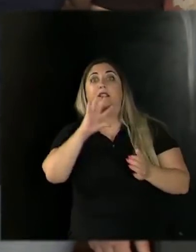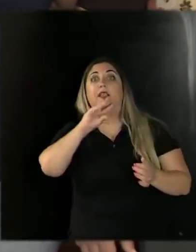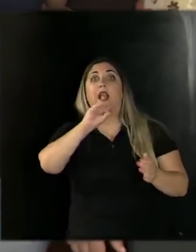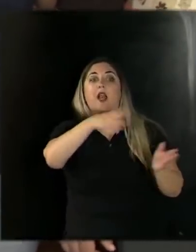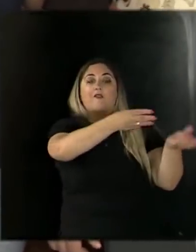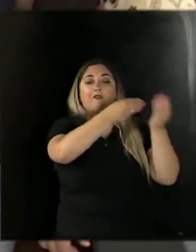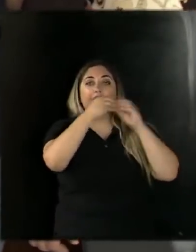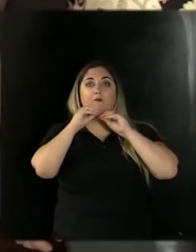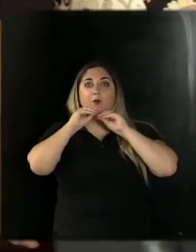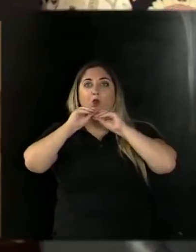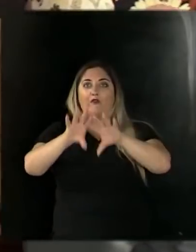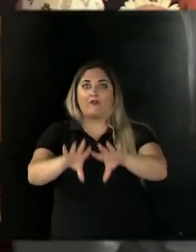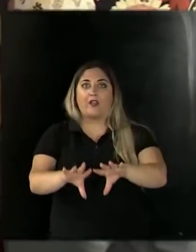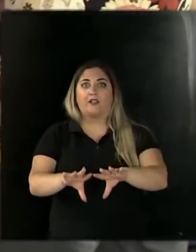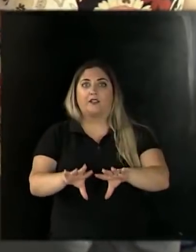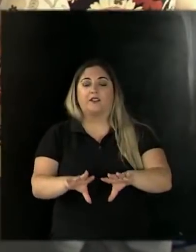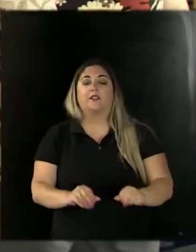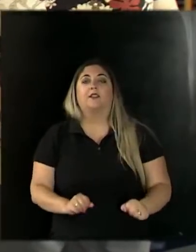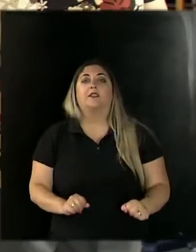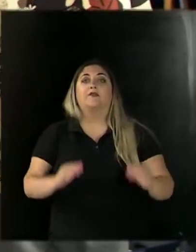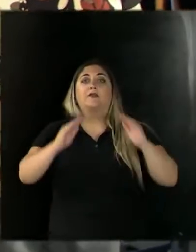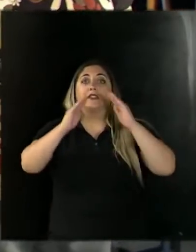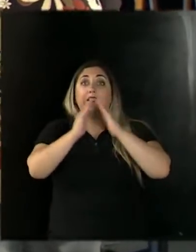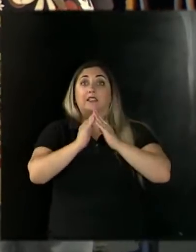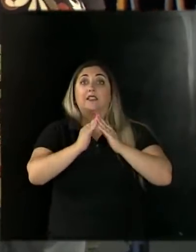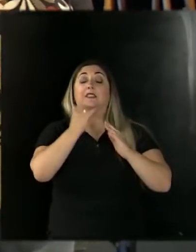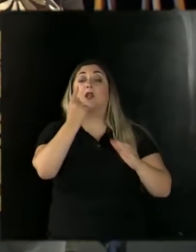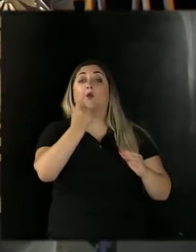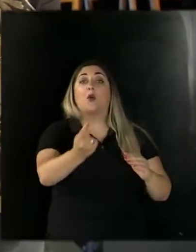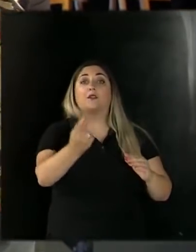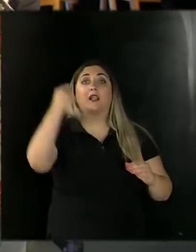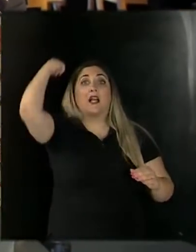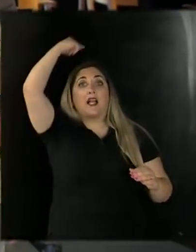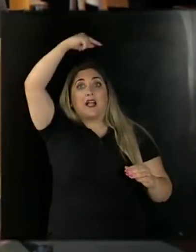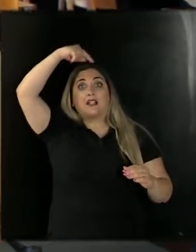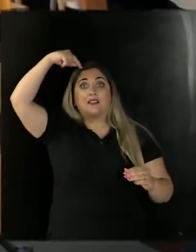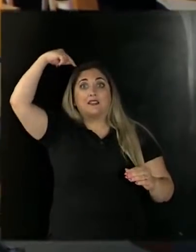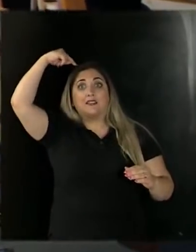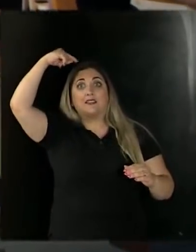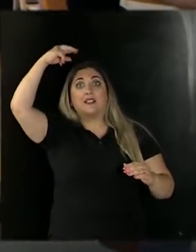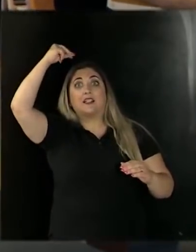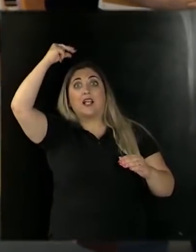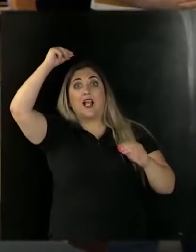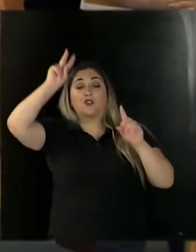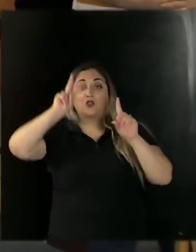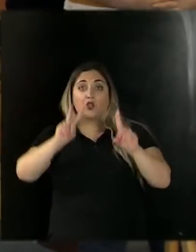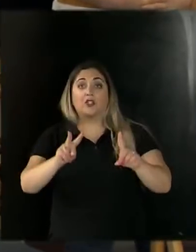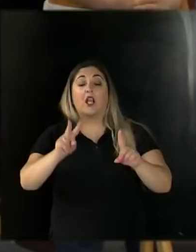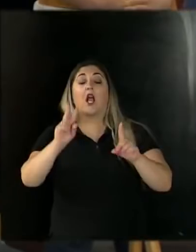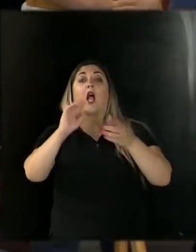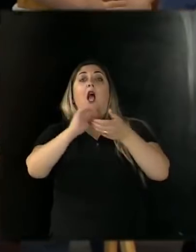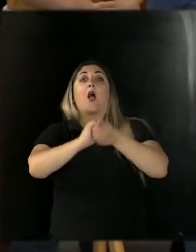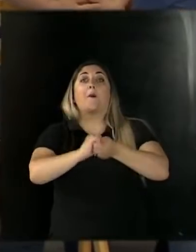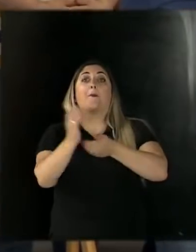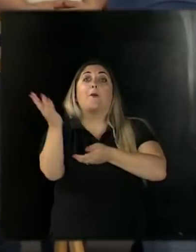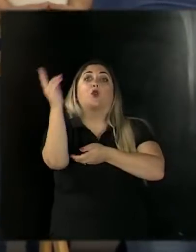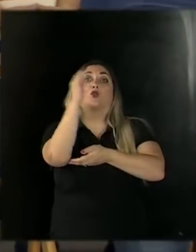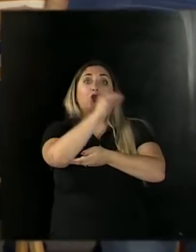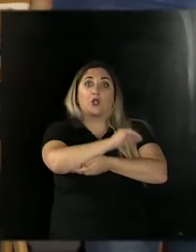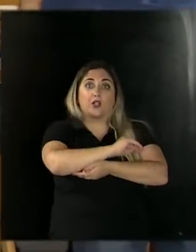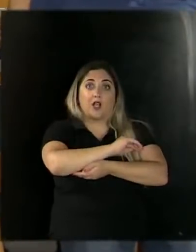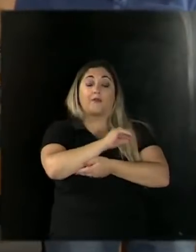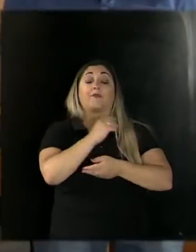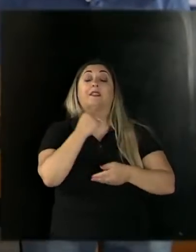li tkellem fom il-profeti. U fi Knisja waħda, Quddiesa, Kattolika,